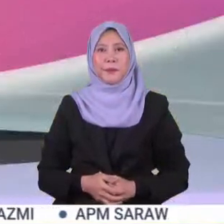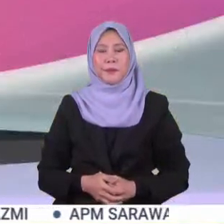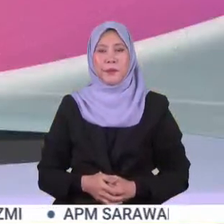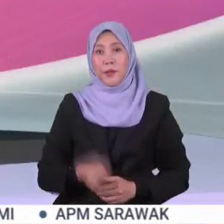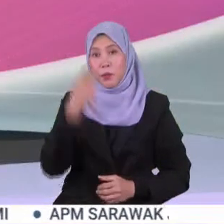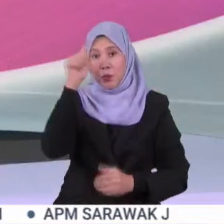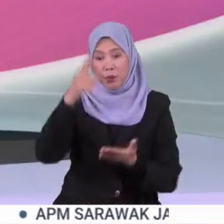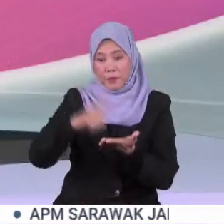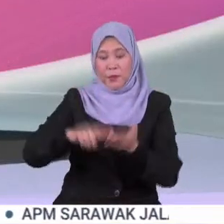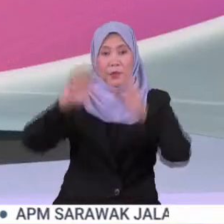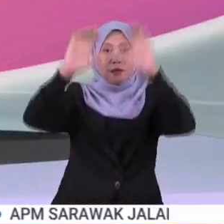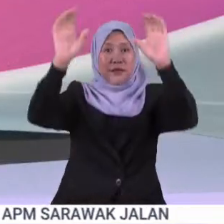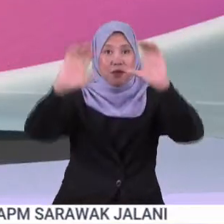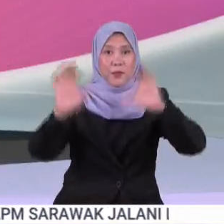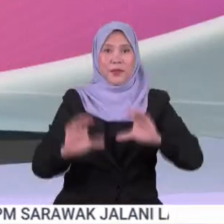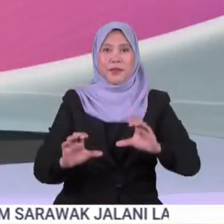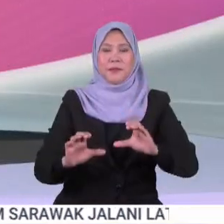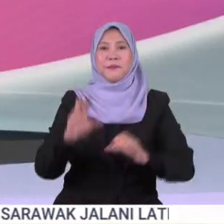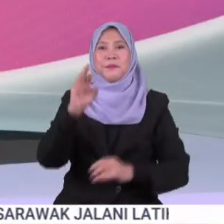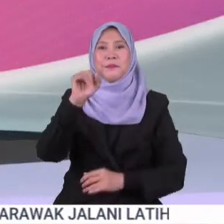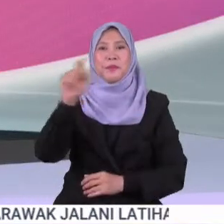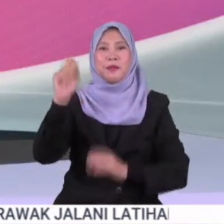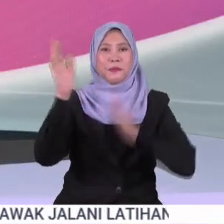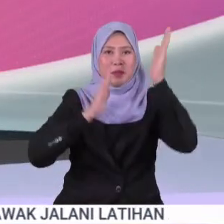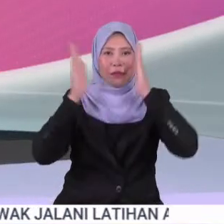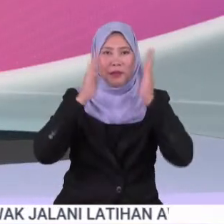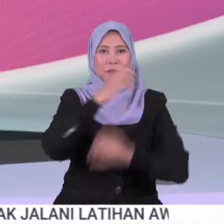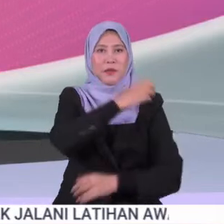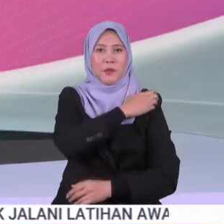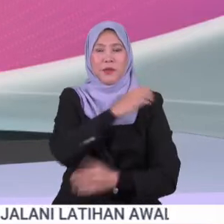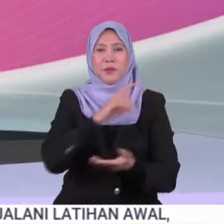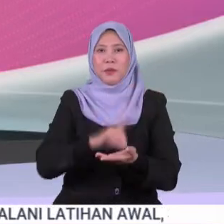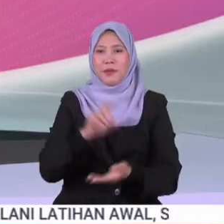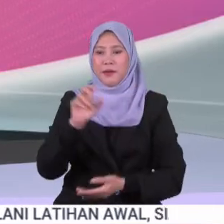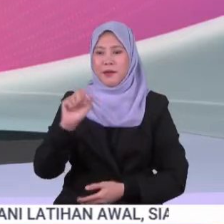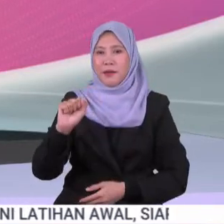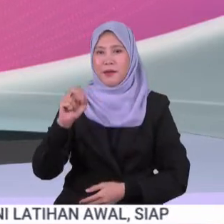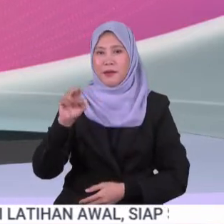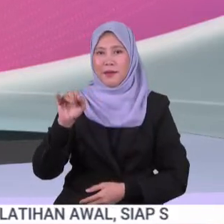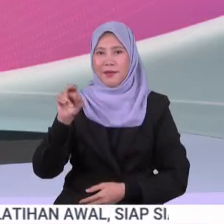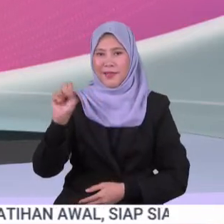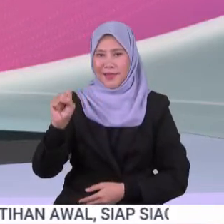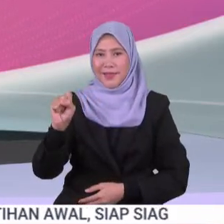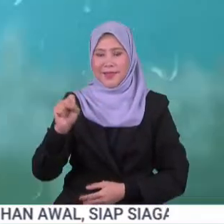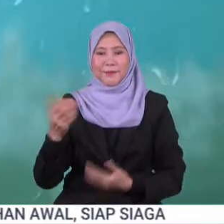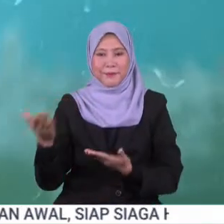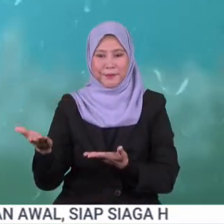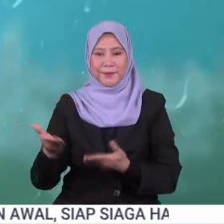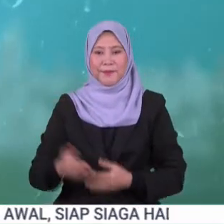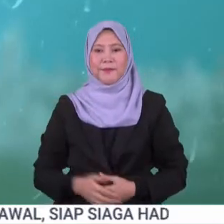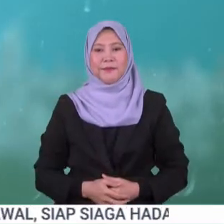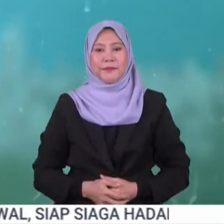Mek saudara, untuk perkembangan cuaca langsung ke Mek Malaysia bersama pegawai Dr. Anis Nabila Muhammad.